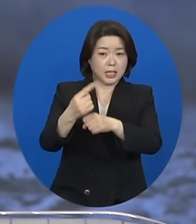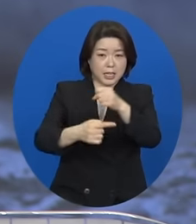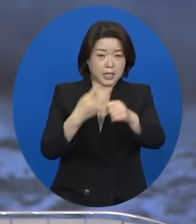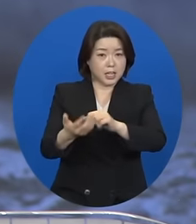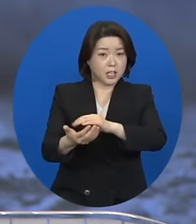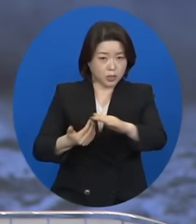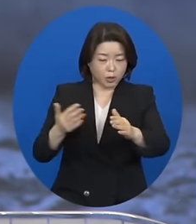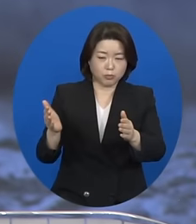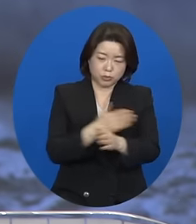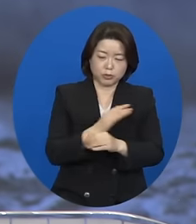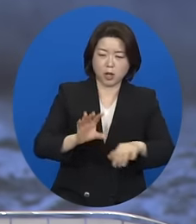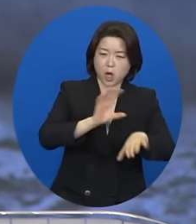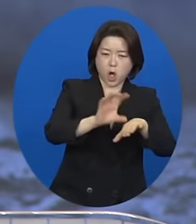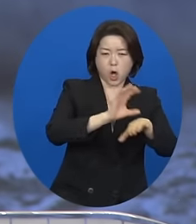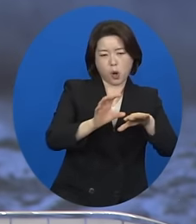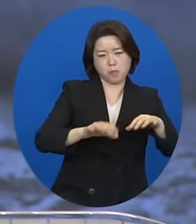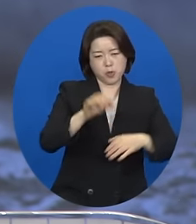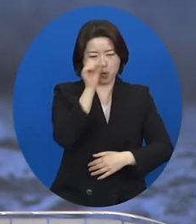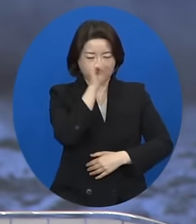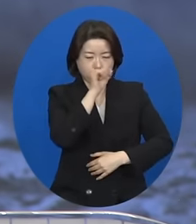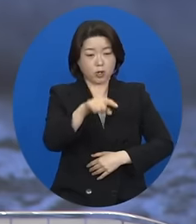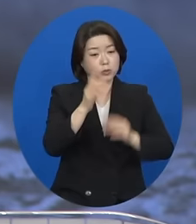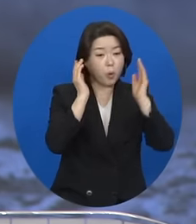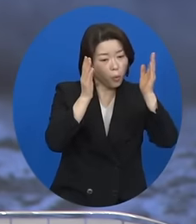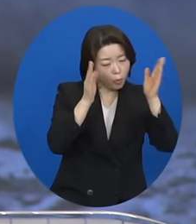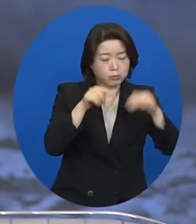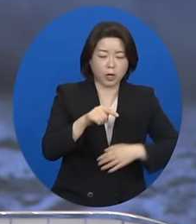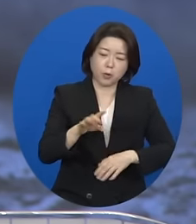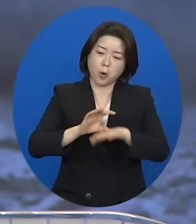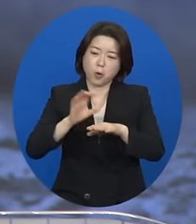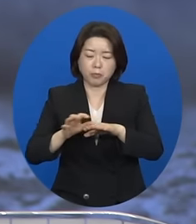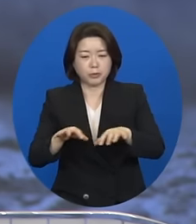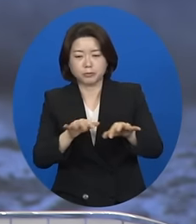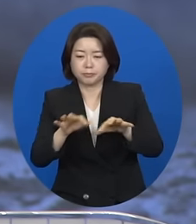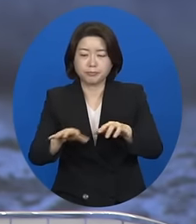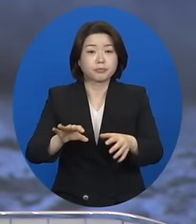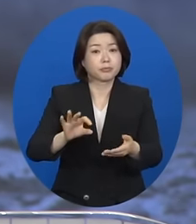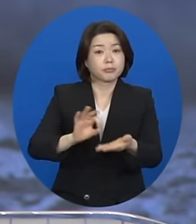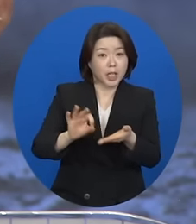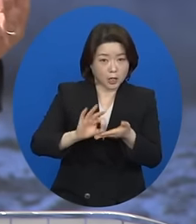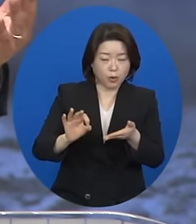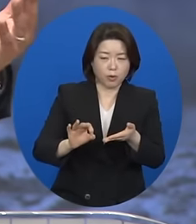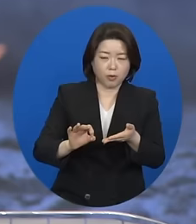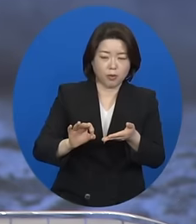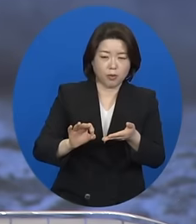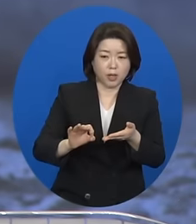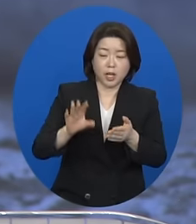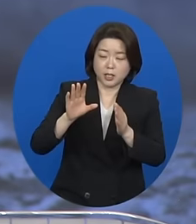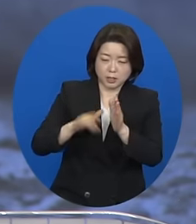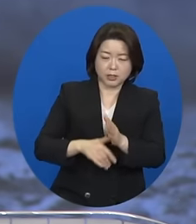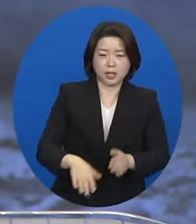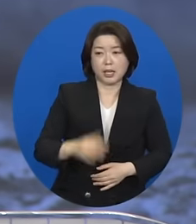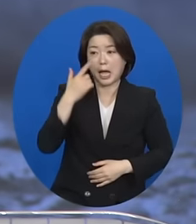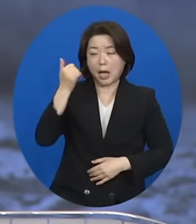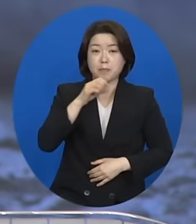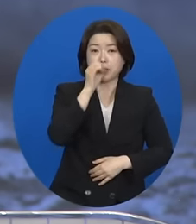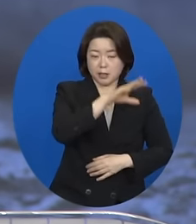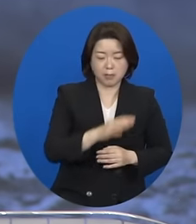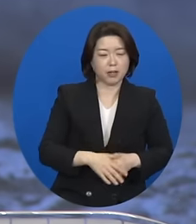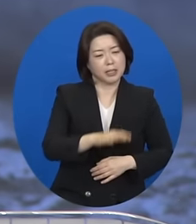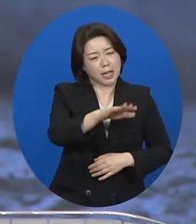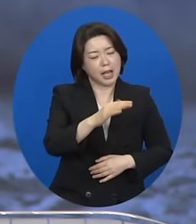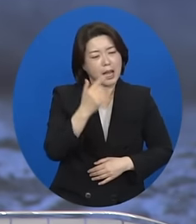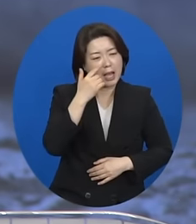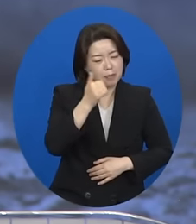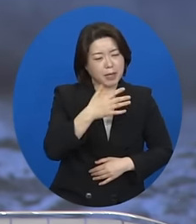좋아했기 때문에 컴퓨터를 공부도 하고 컴퓨터도 하고 하면서도 아한 이런 얘기를 한 거예요 내가 컴퓨터를 참 좋아하지만 내가